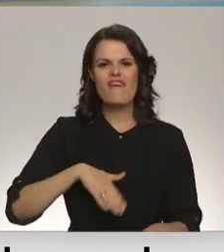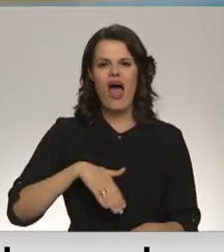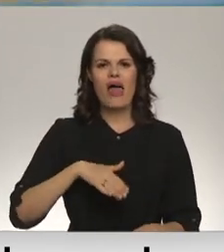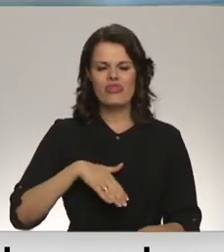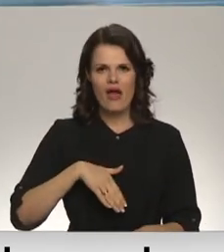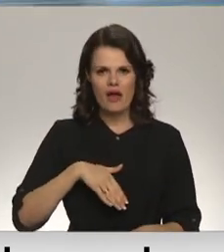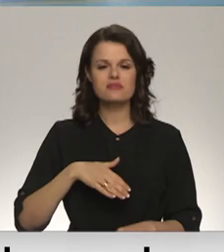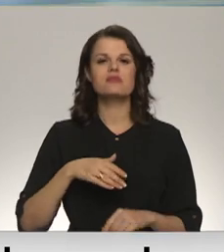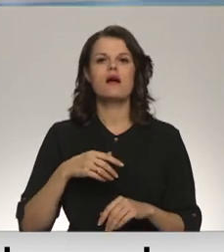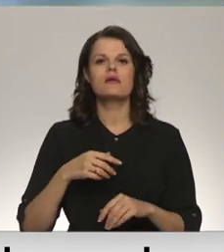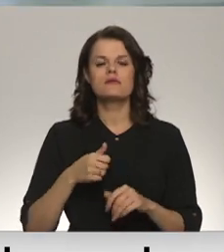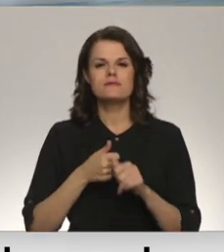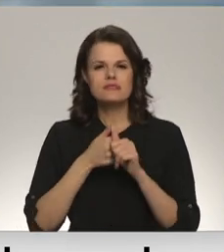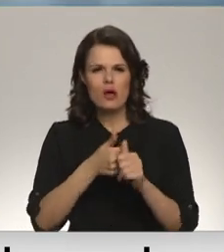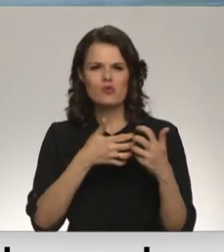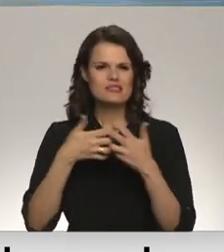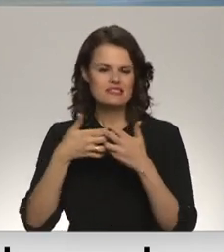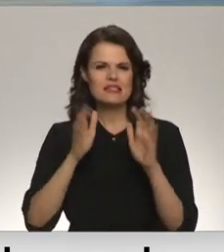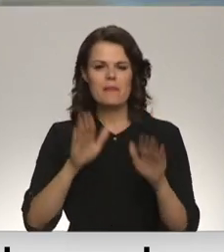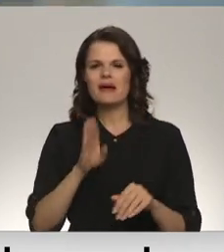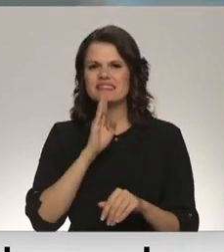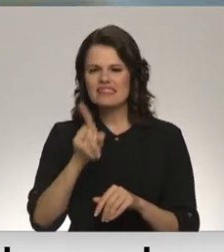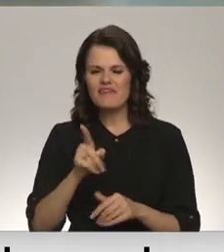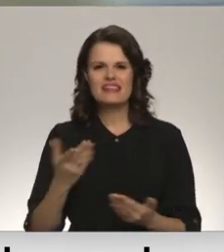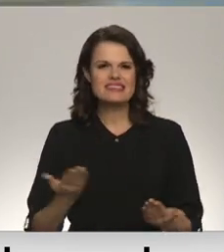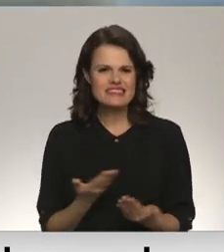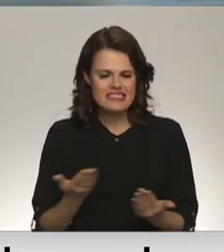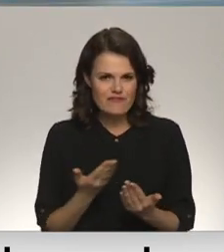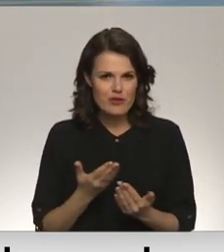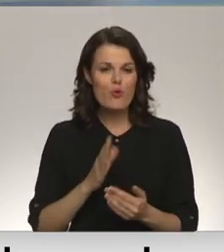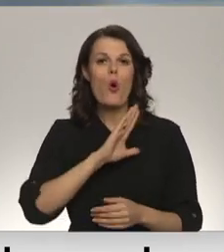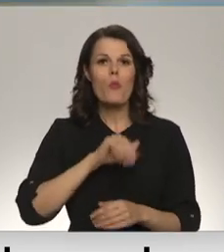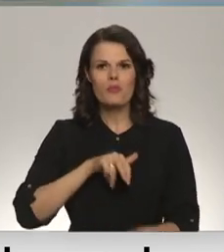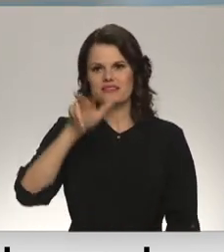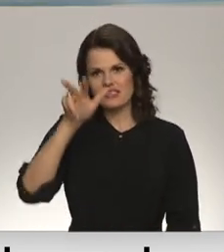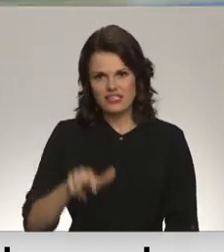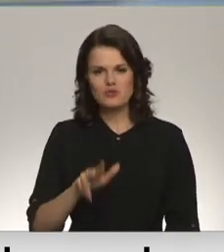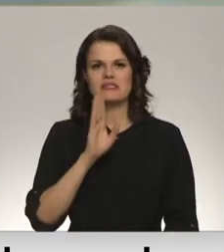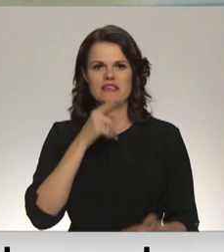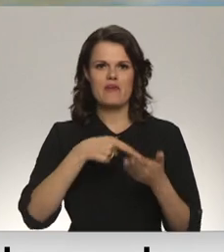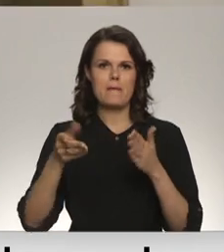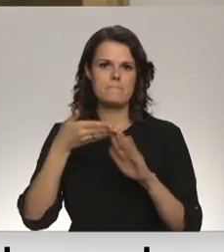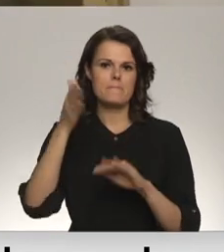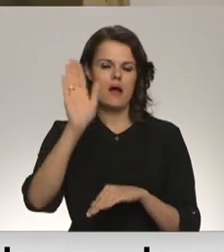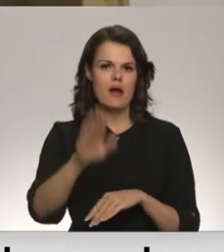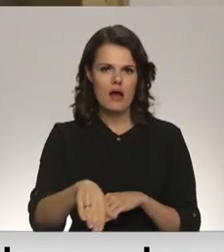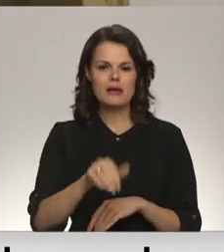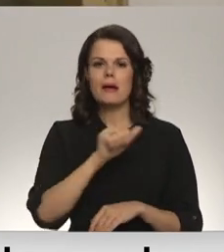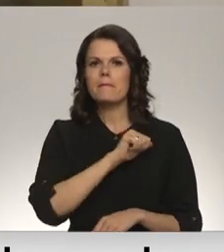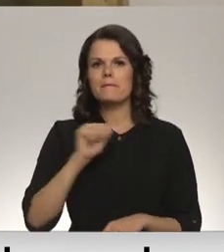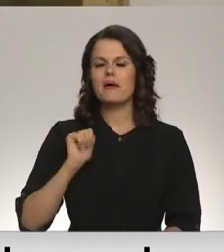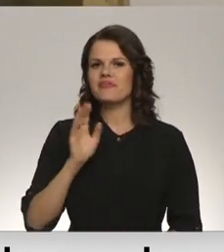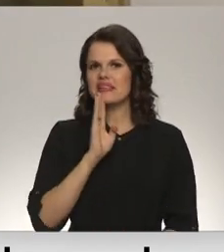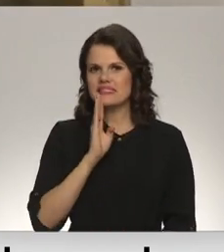priekšējās sienas. Sekoja cīņa par pacientas dzīvību reanimācijā, un tikai pēc 3 mēnešiem sieviete izrakstīja mājās. Pati